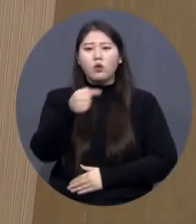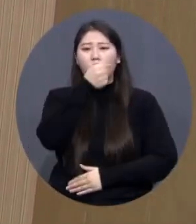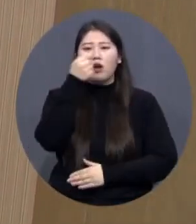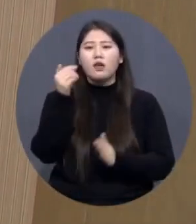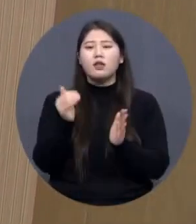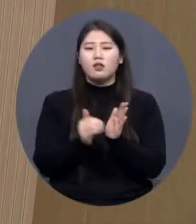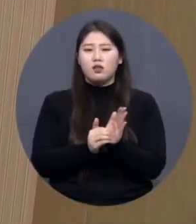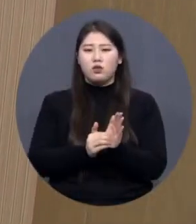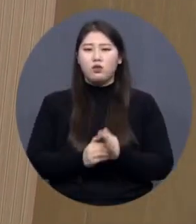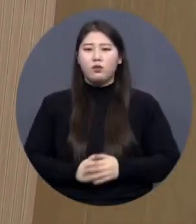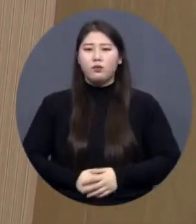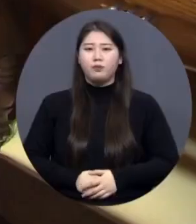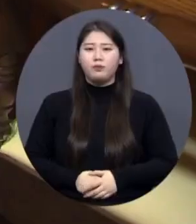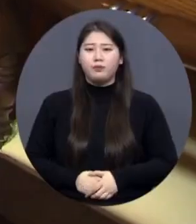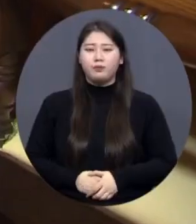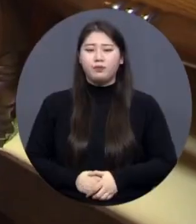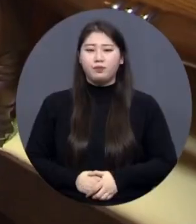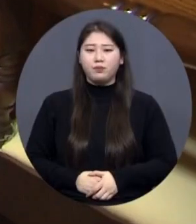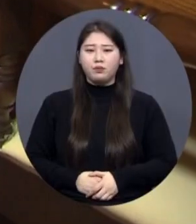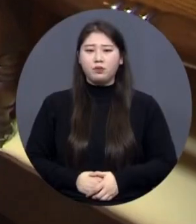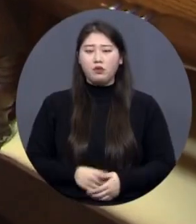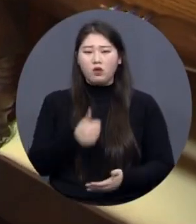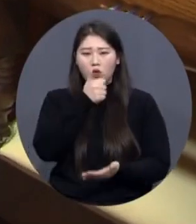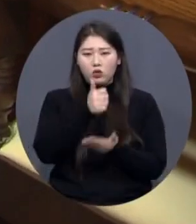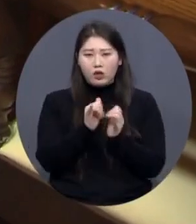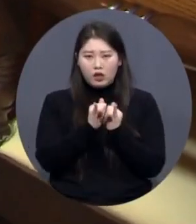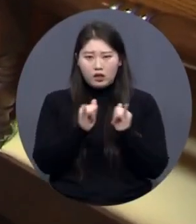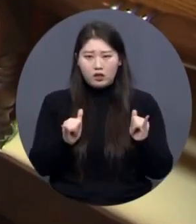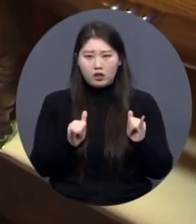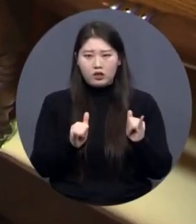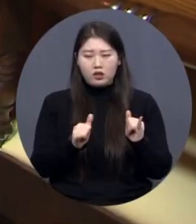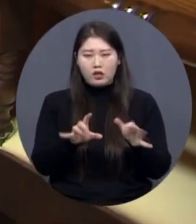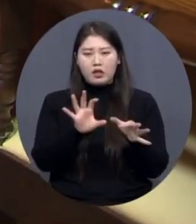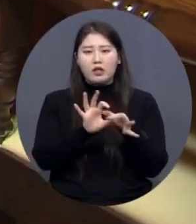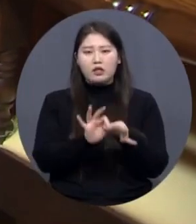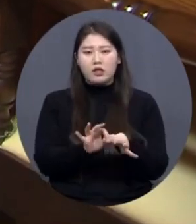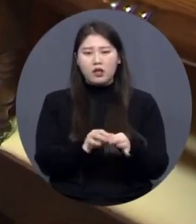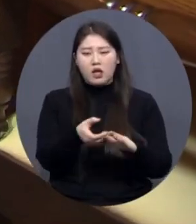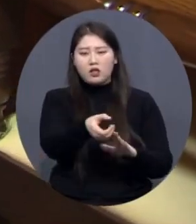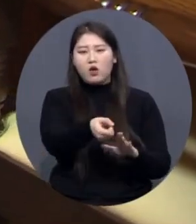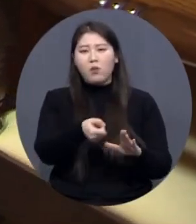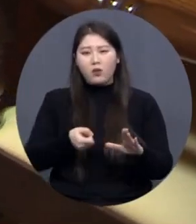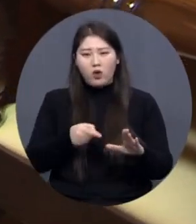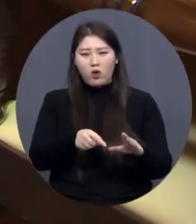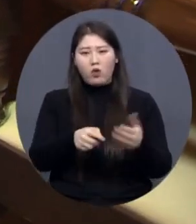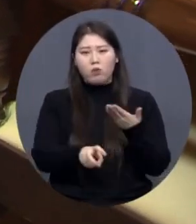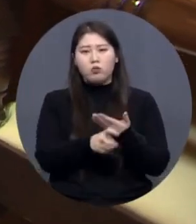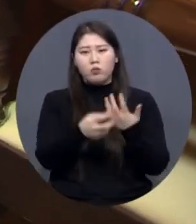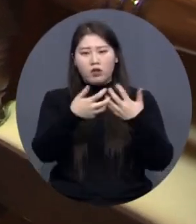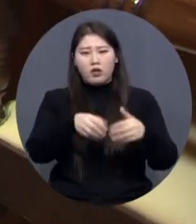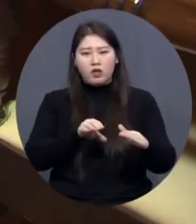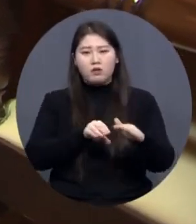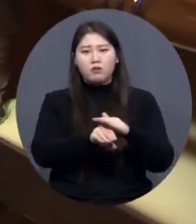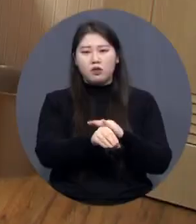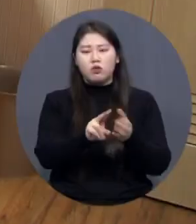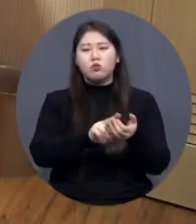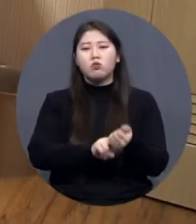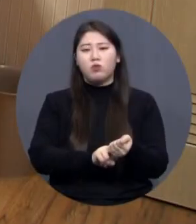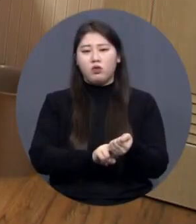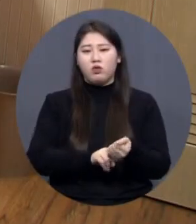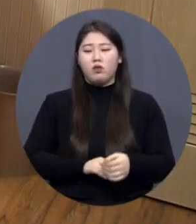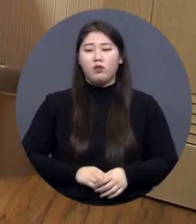결과 확인됐습니다 범인들은 잠겨 있는 호텔 책상 서랍을 열어 중계기를 설치하고 숨겨